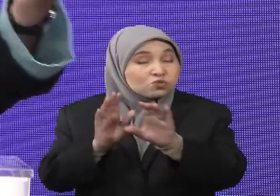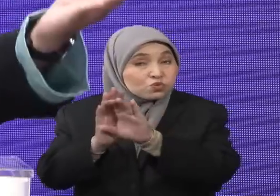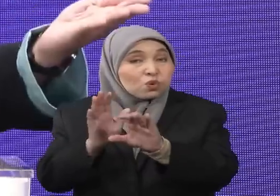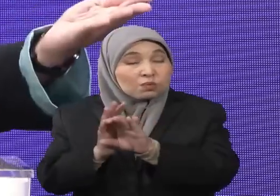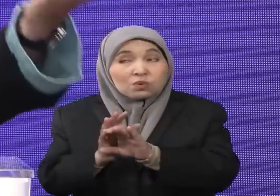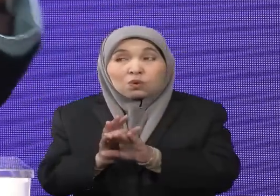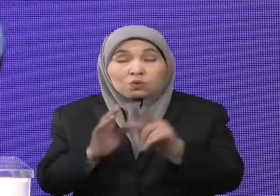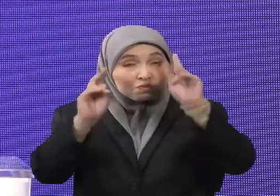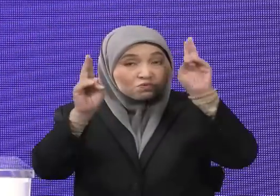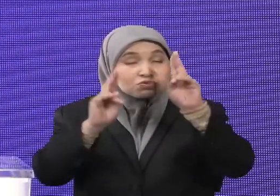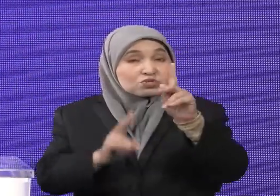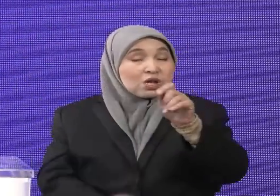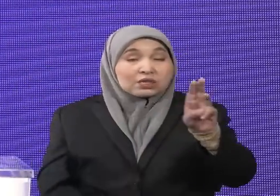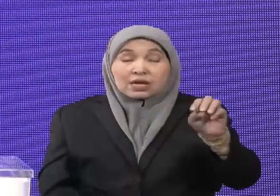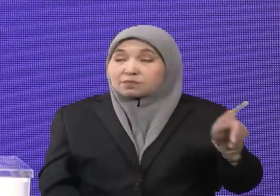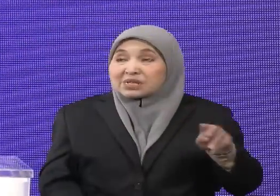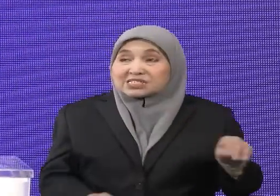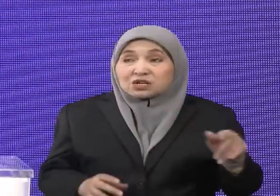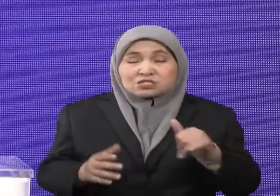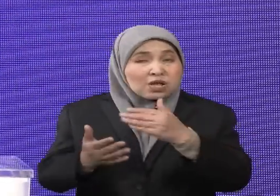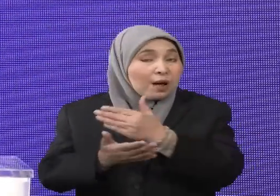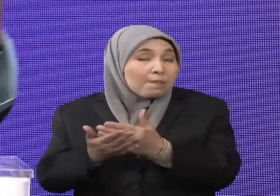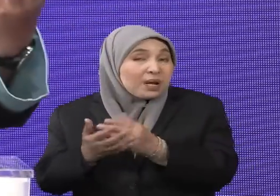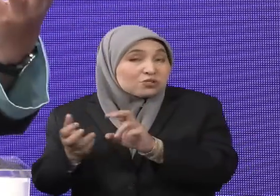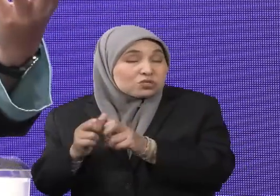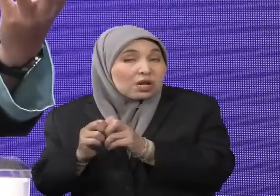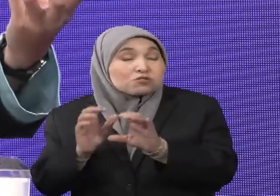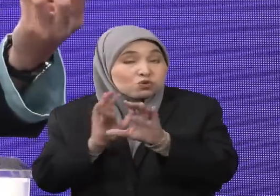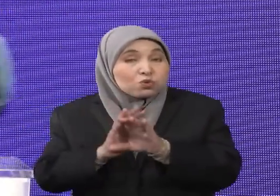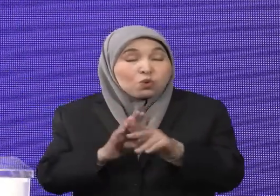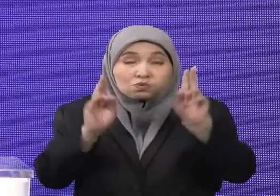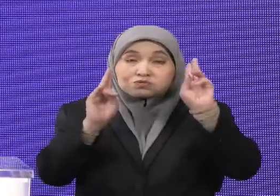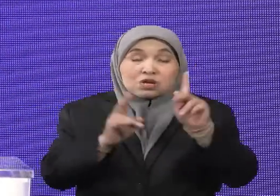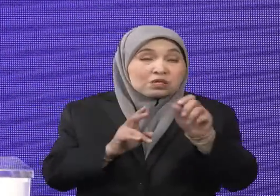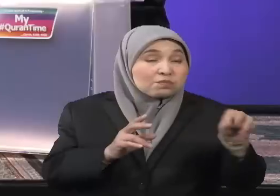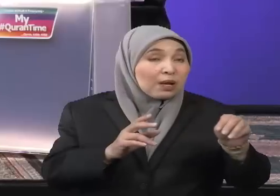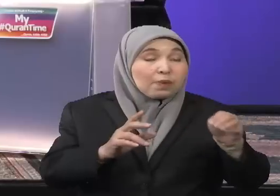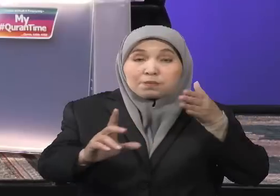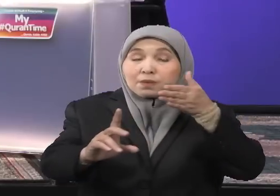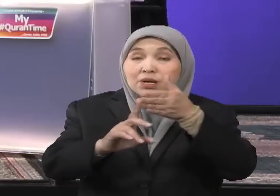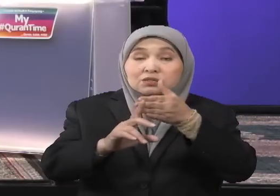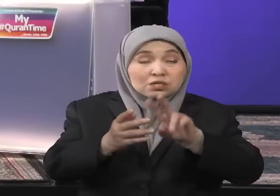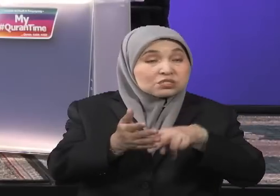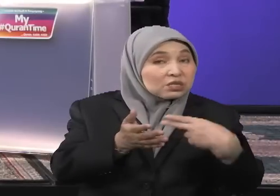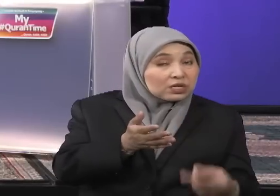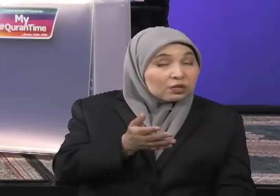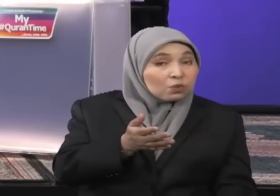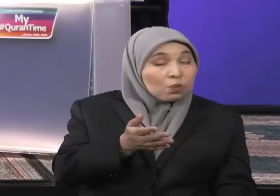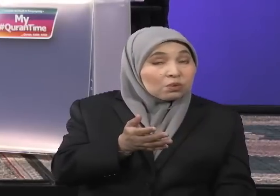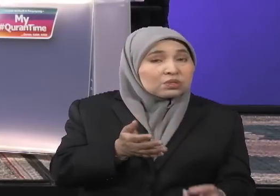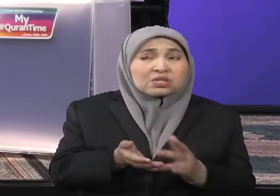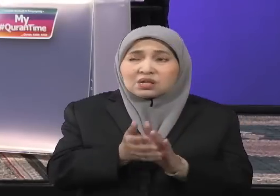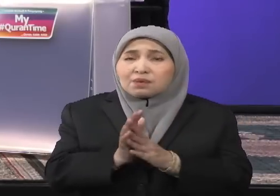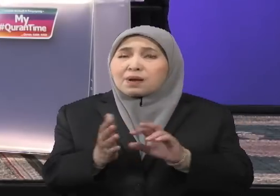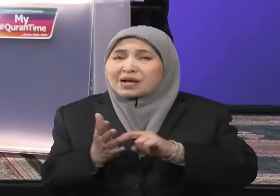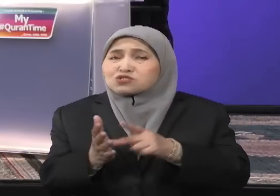Ustaz tirmizi tidak bersetuju dengan saya atas satu-satu masalah termasuk usaha tirmizi sedang menyerang saya sehingga saya perlu jatuh dan mereka